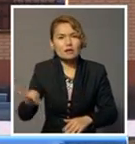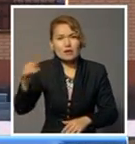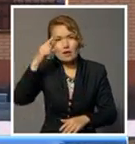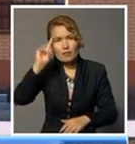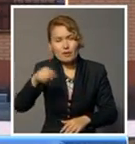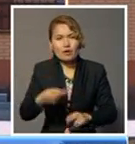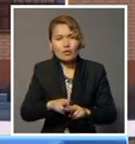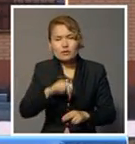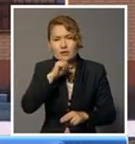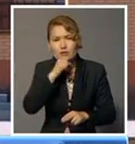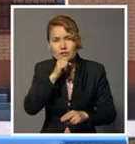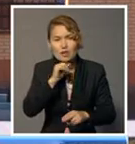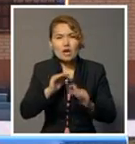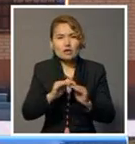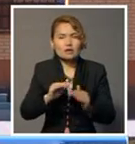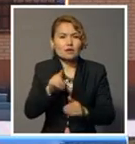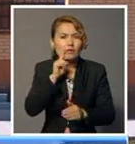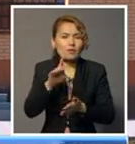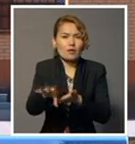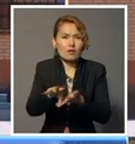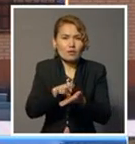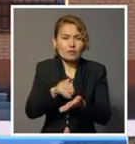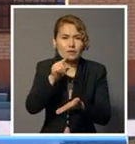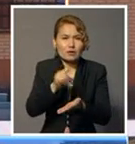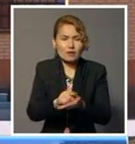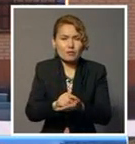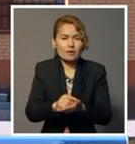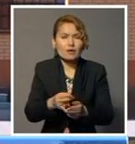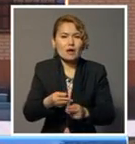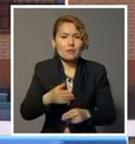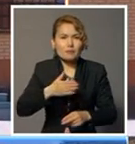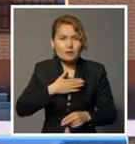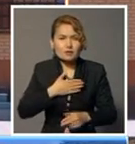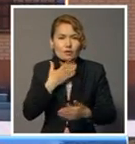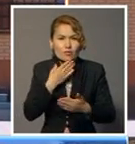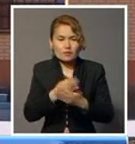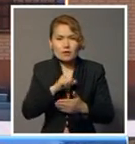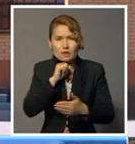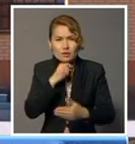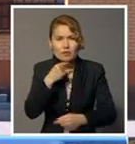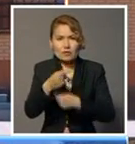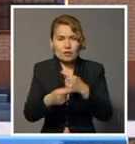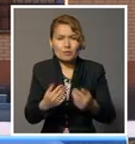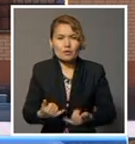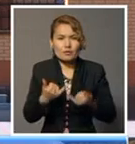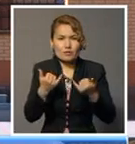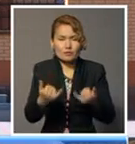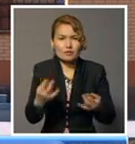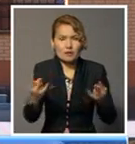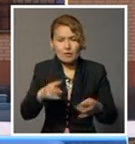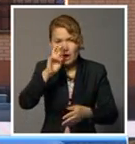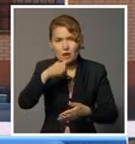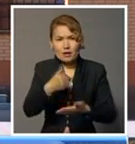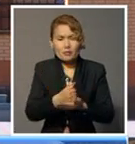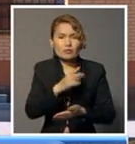кісілердің өнегесін, іс қызметі деген сияқты соны терең бойлау үшін мінекей осыған бет алып отыр, елбасымыз